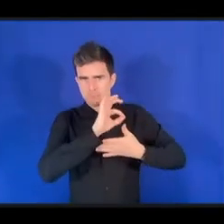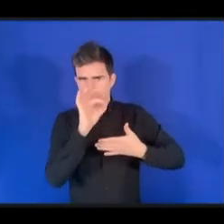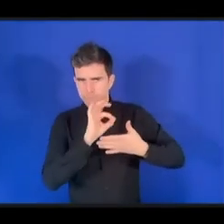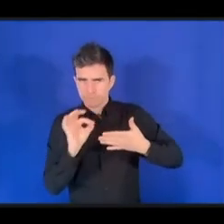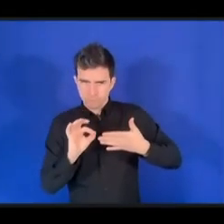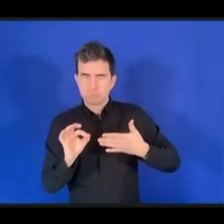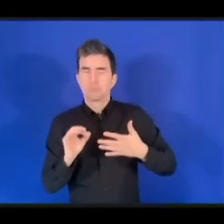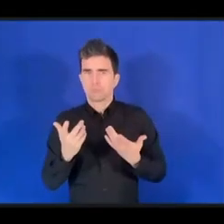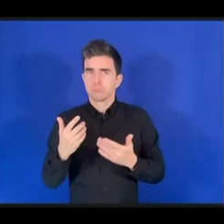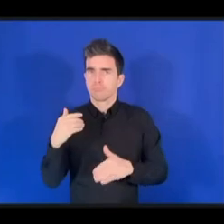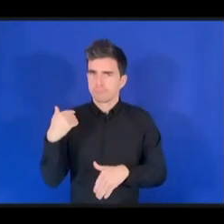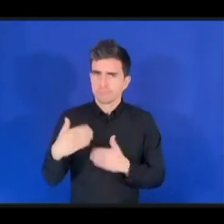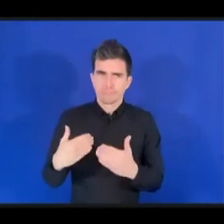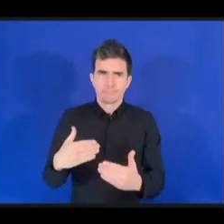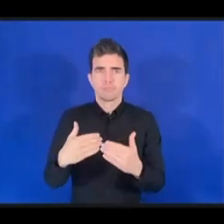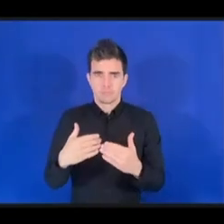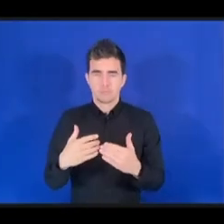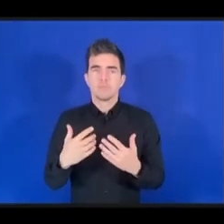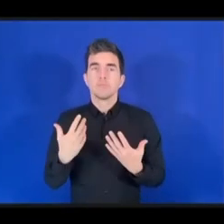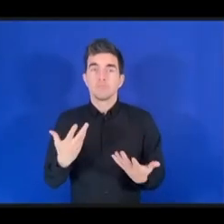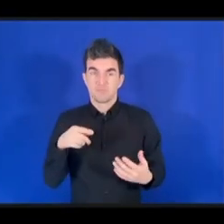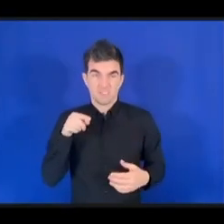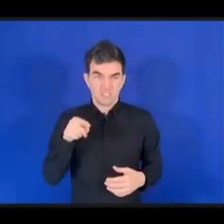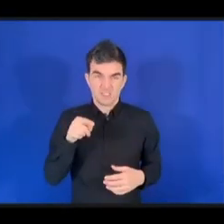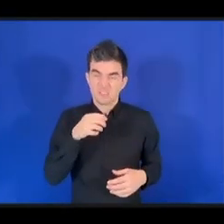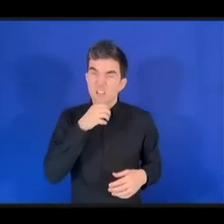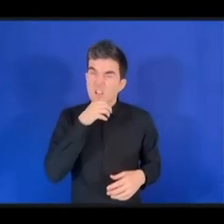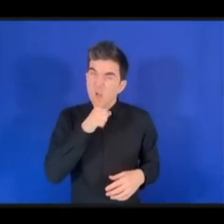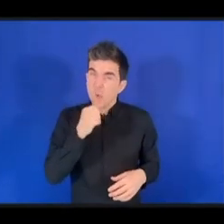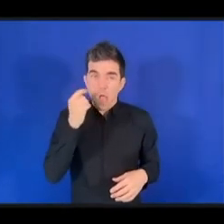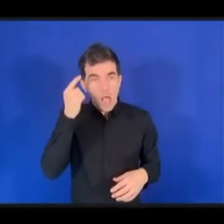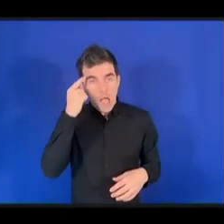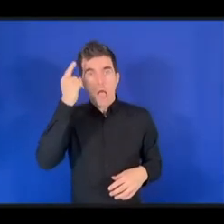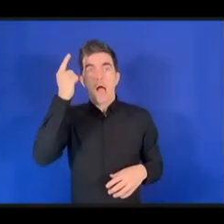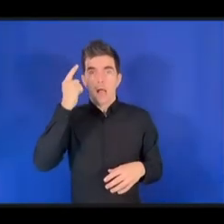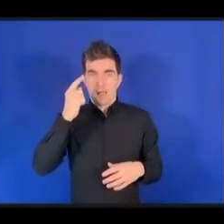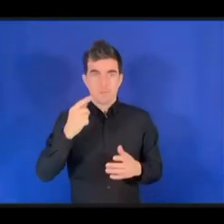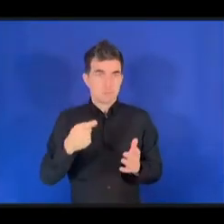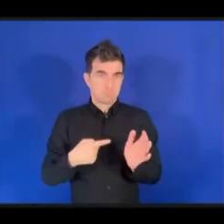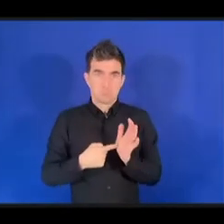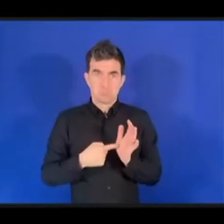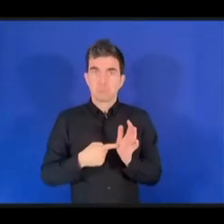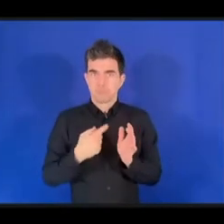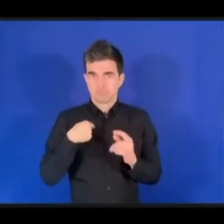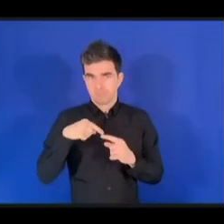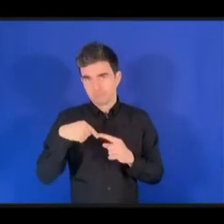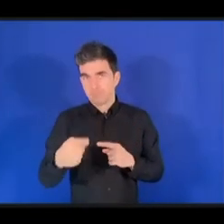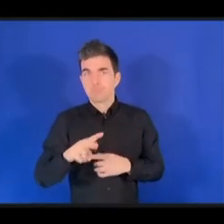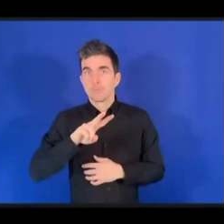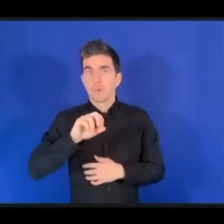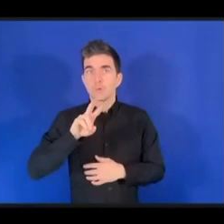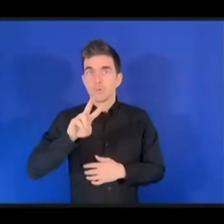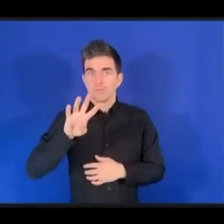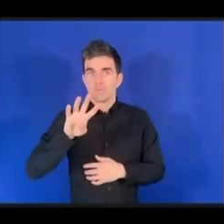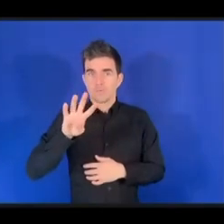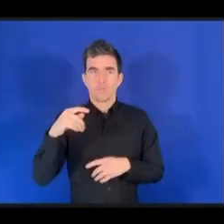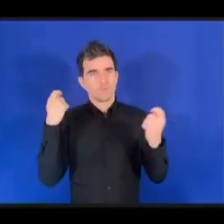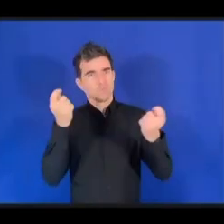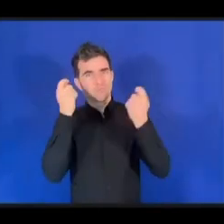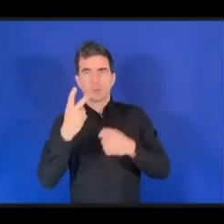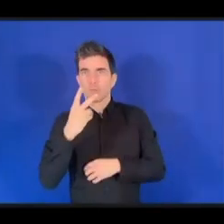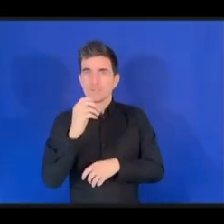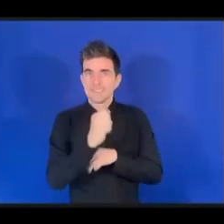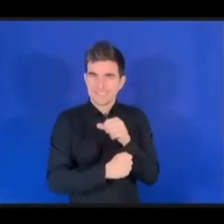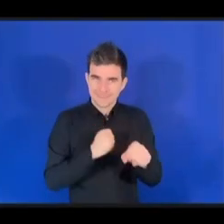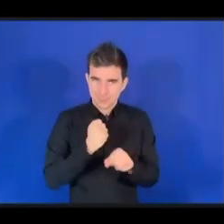20周年を迎えることになります毎回このようなことを申しております我々はえこの